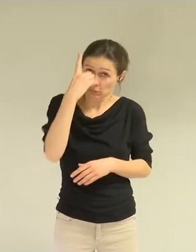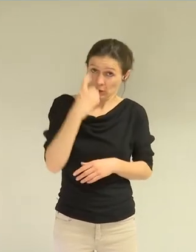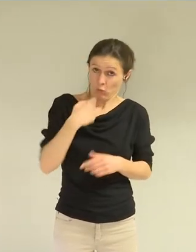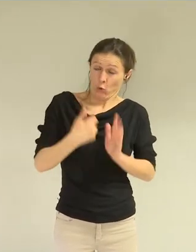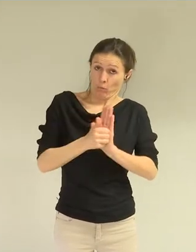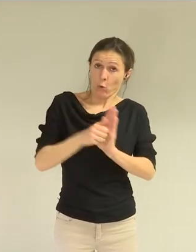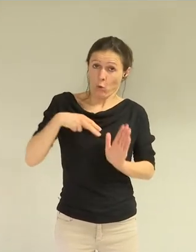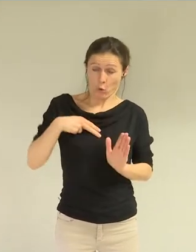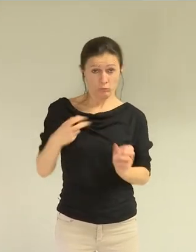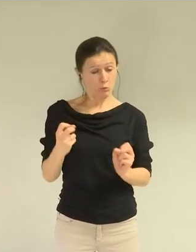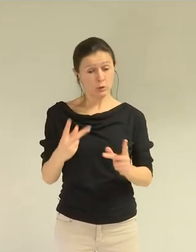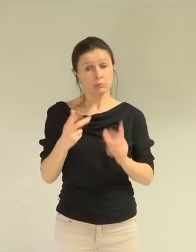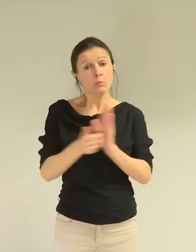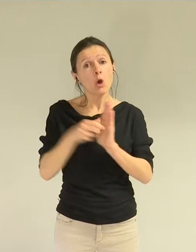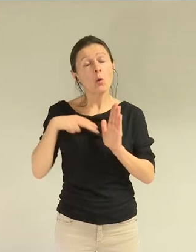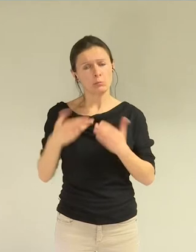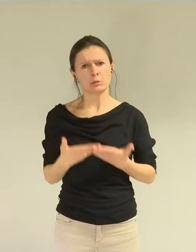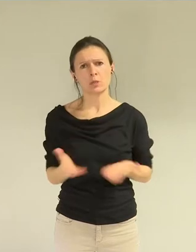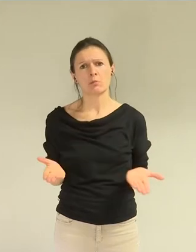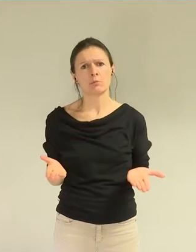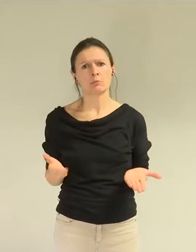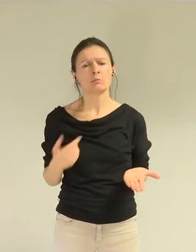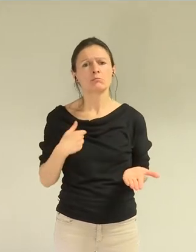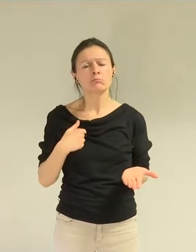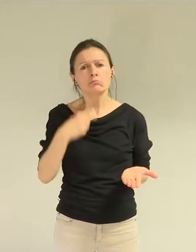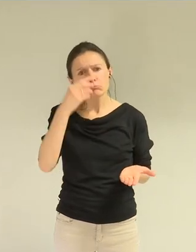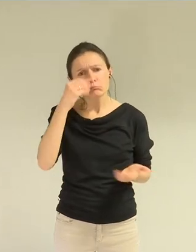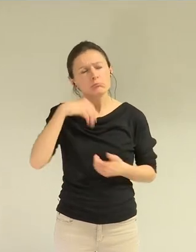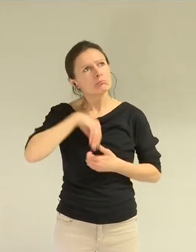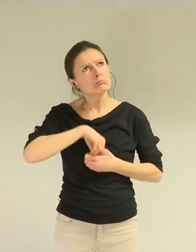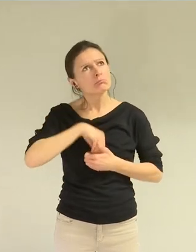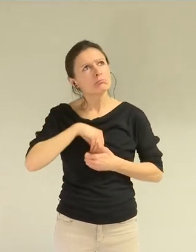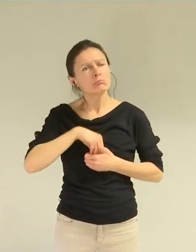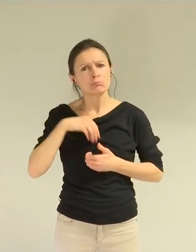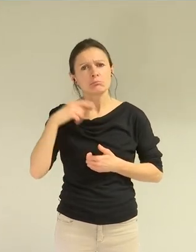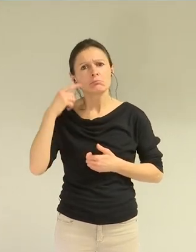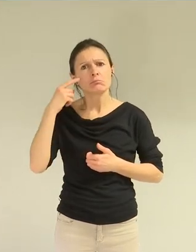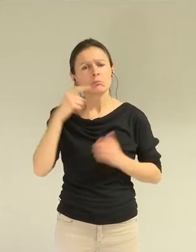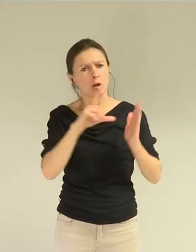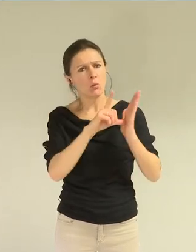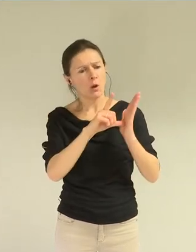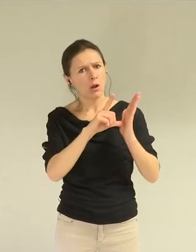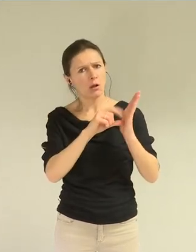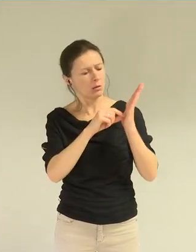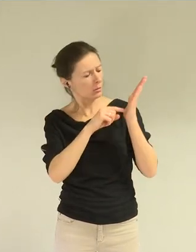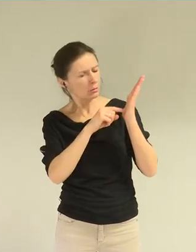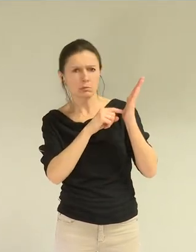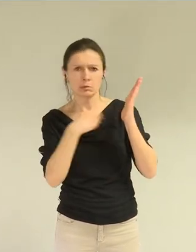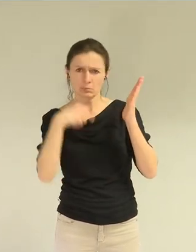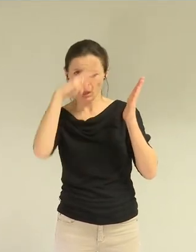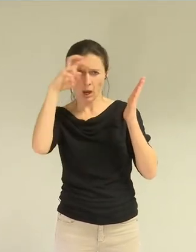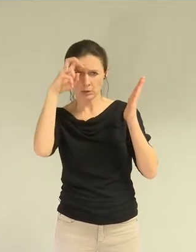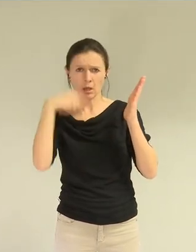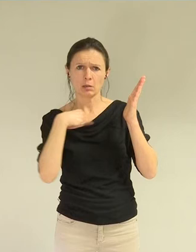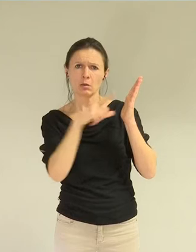rôle il est simple je me sens et je suis gardien de ses doigts pour qu'elle soit les plus